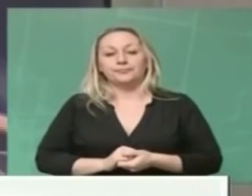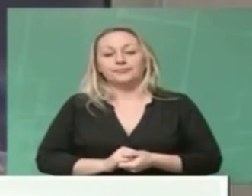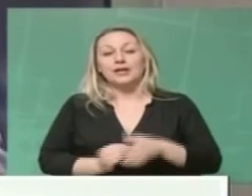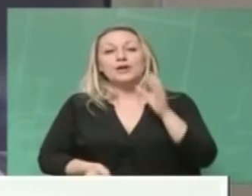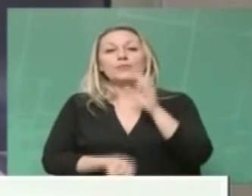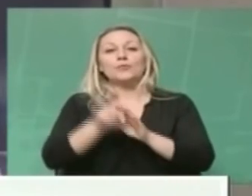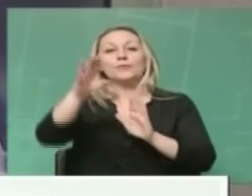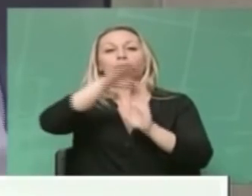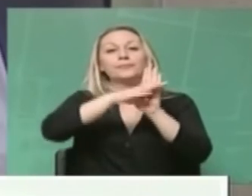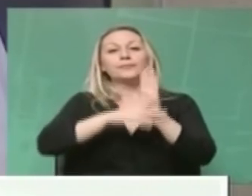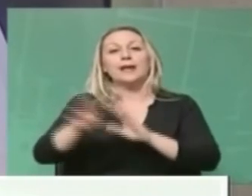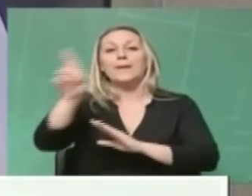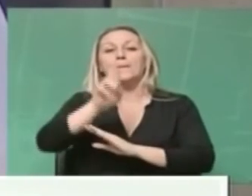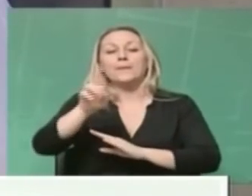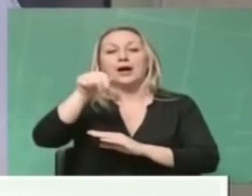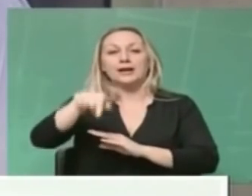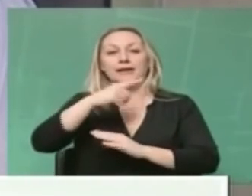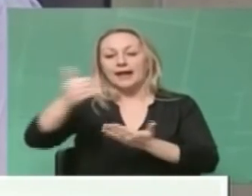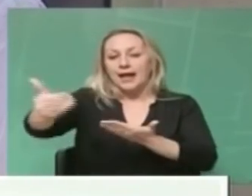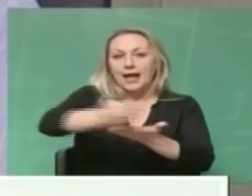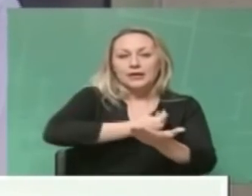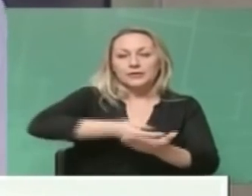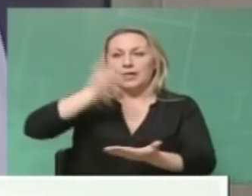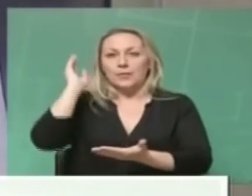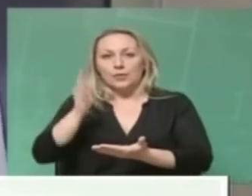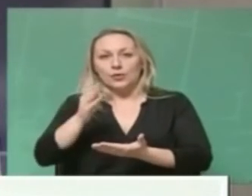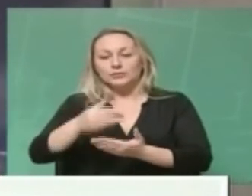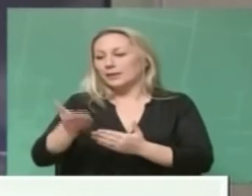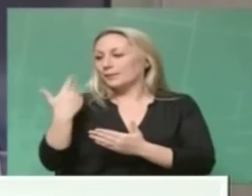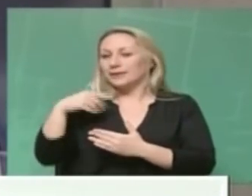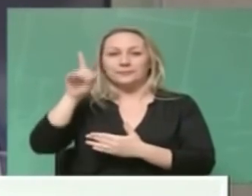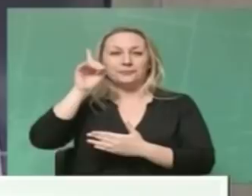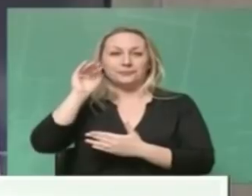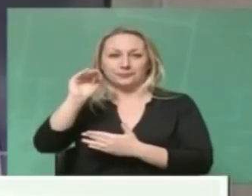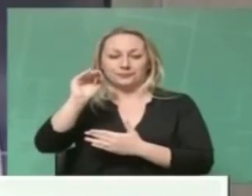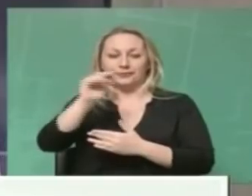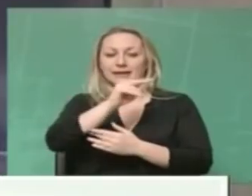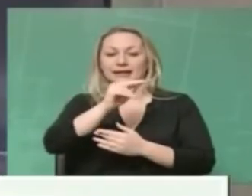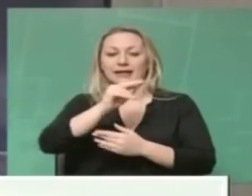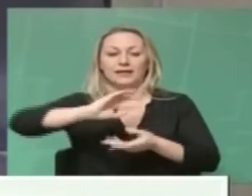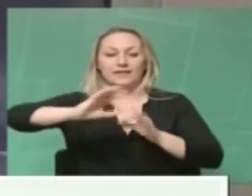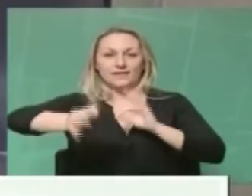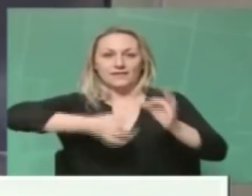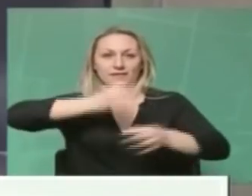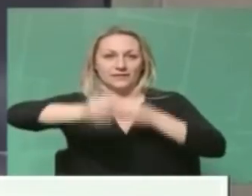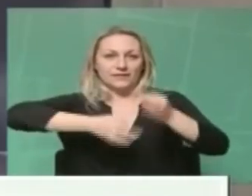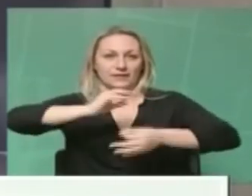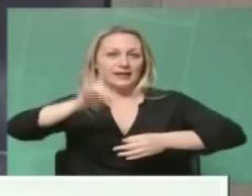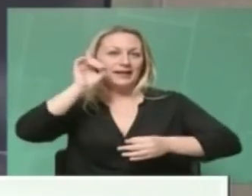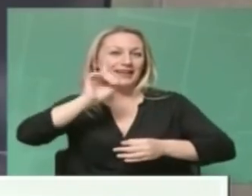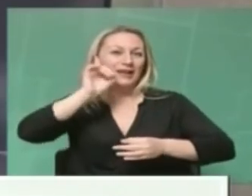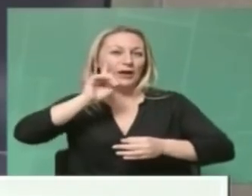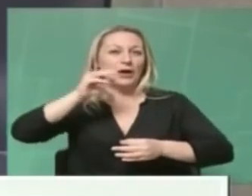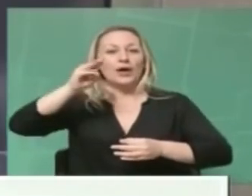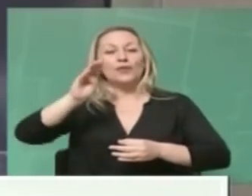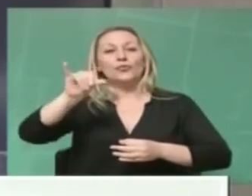σύστημα στάθμευσης, τα έσοδά του, τα πρόστιμα κτλ. Έγινε μια ερώτηση προηγουμένως και δόθηκε μια εξήγηση από την υπηρεσιακή, την